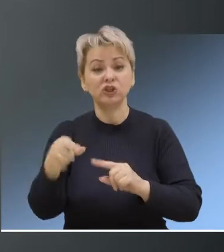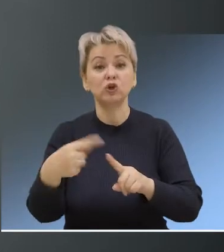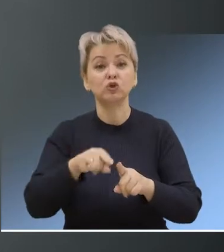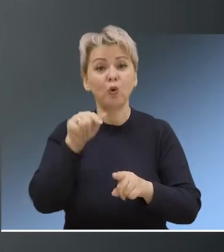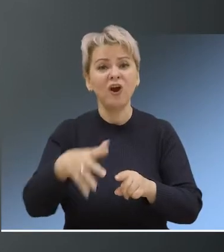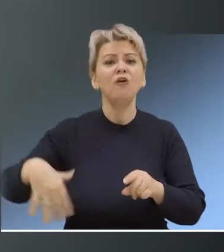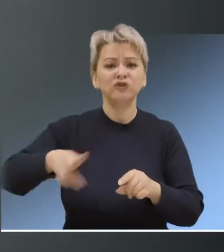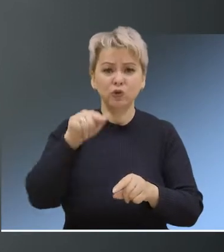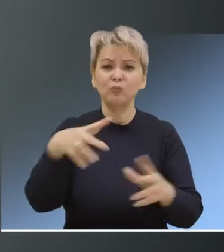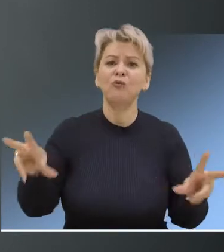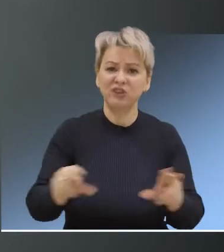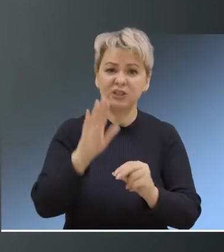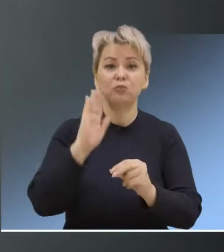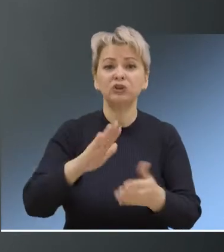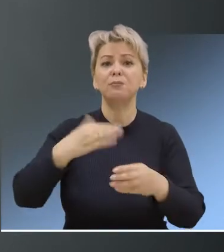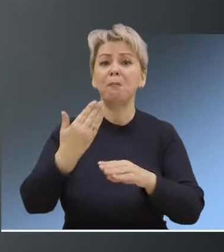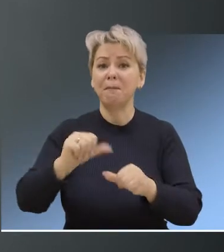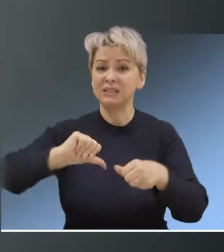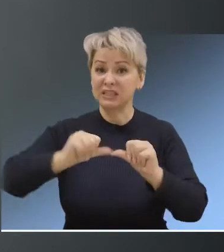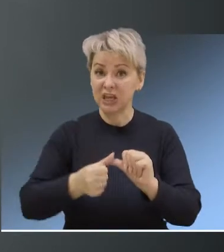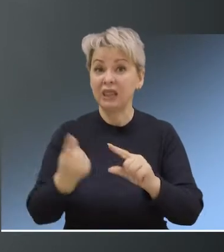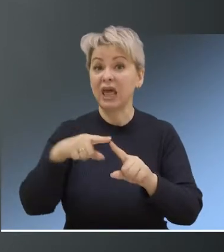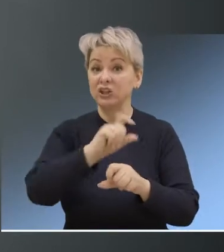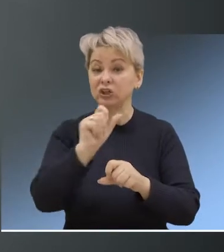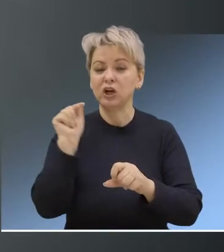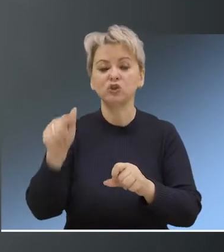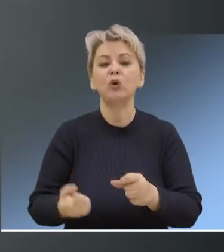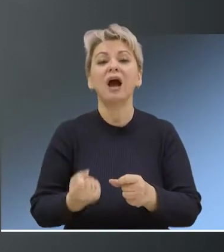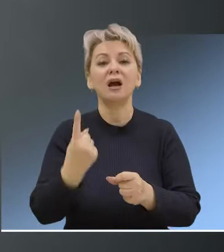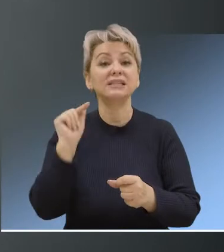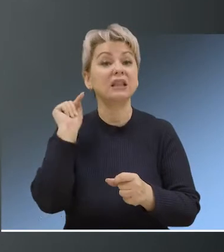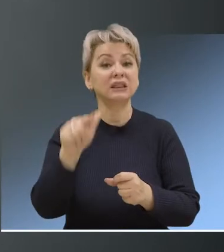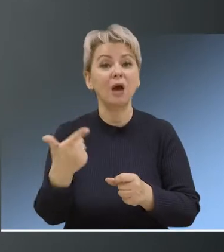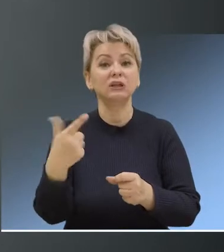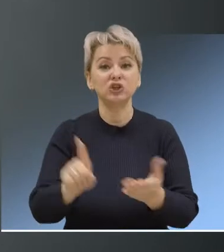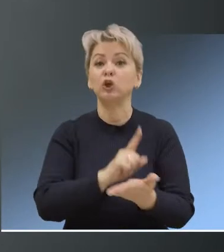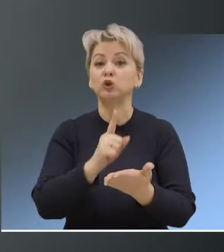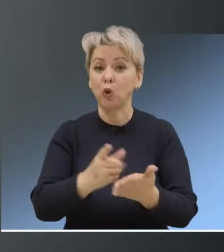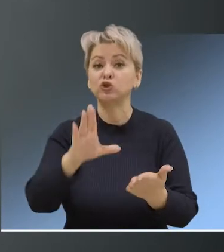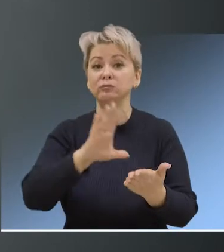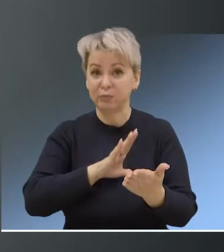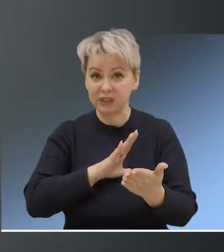надеялся, что фортуна будет снова на его стороне. Но на этот раз он оказался там,